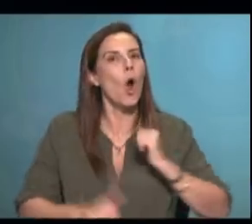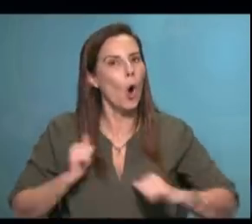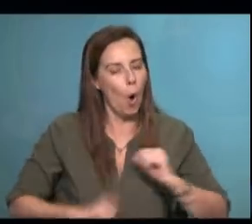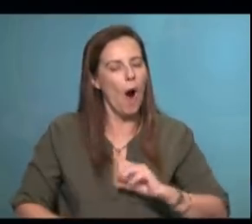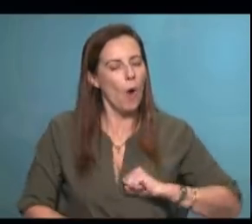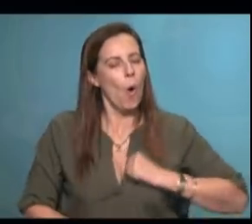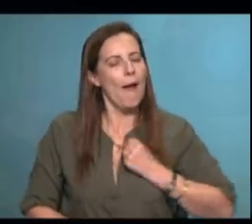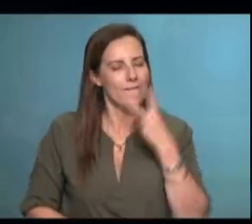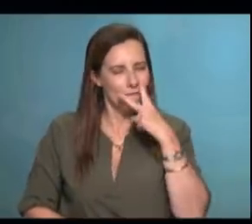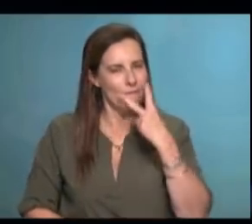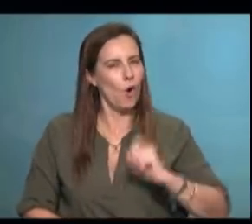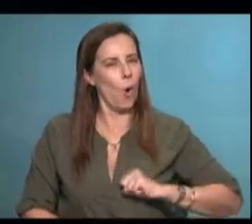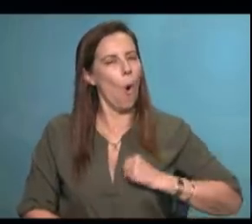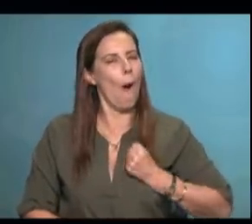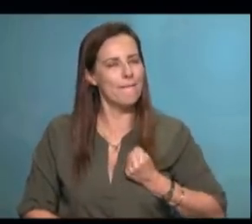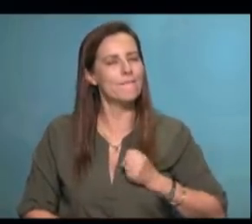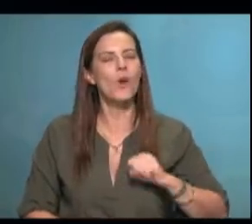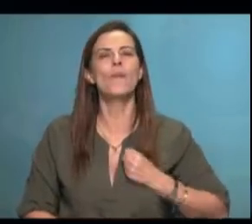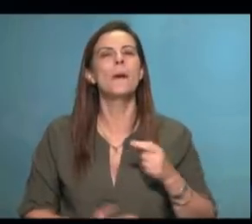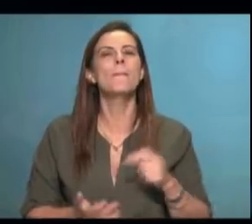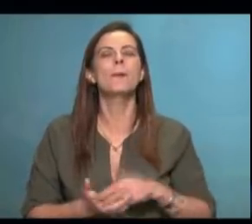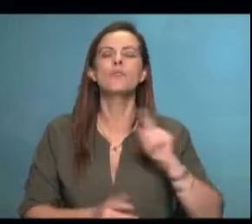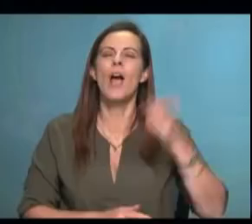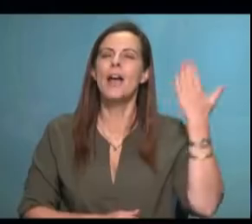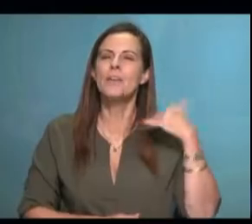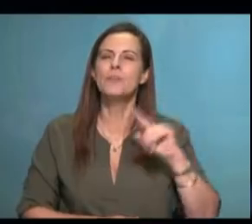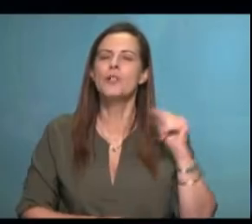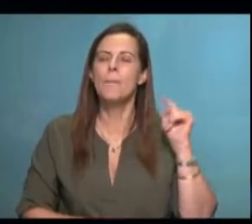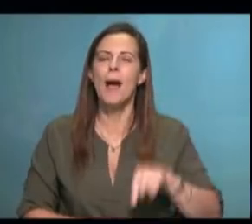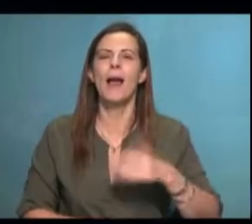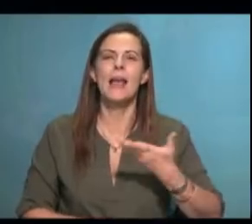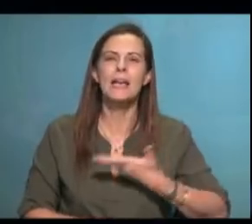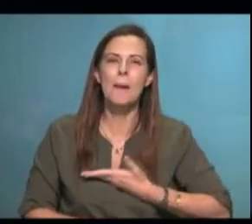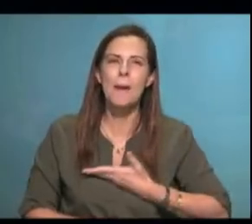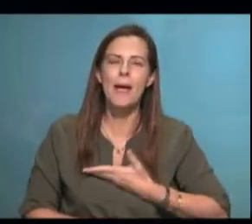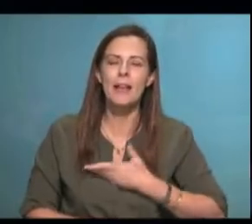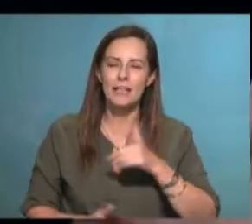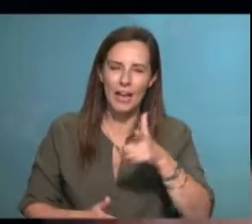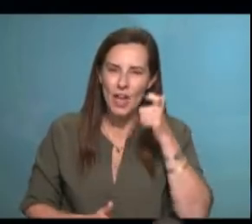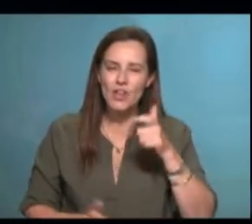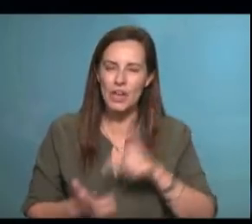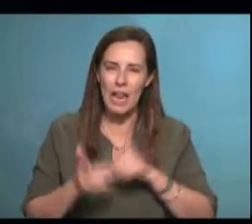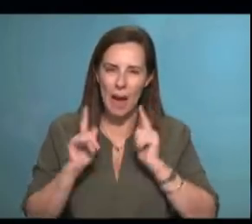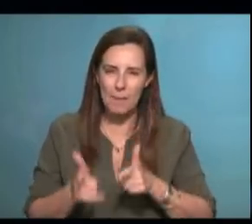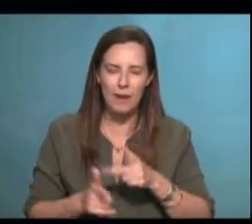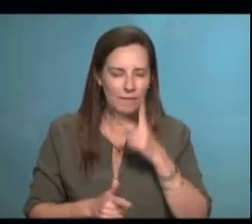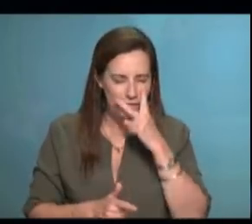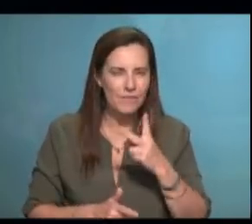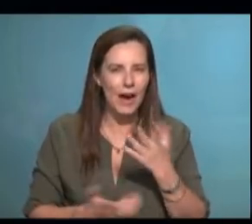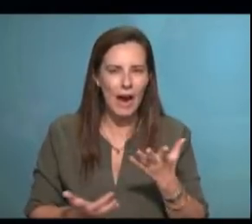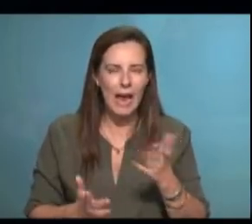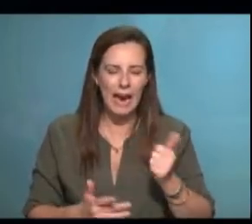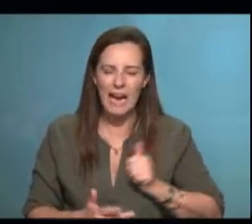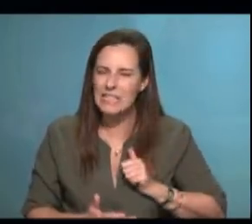את החומרים האלה. כואב בעיקר למי שהיה שם וכל מי שבא לקבל את כלי הנשק לקראת המלחמה הזאת וראה את הימ"חים, איך הצבא נראה,